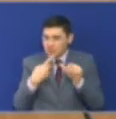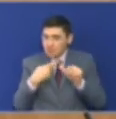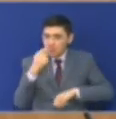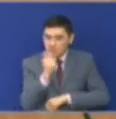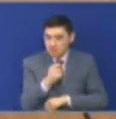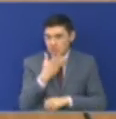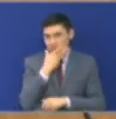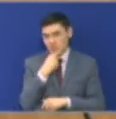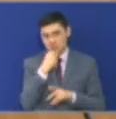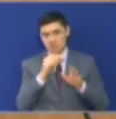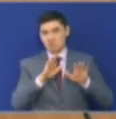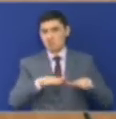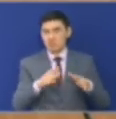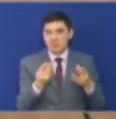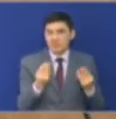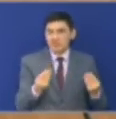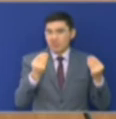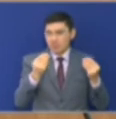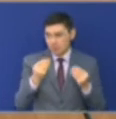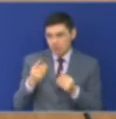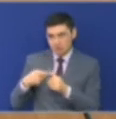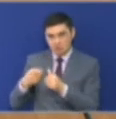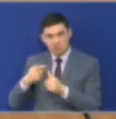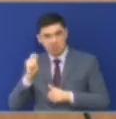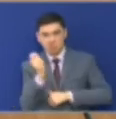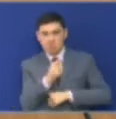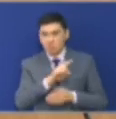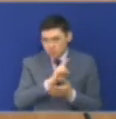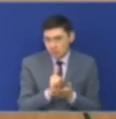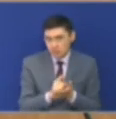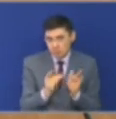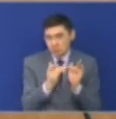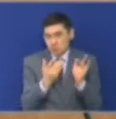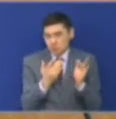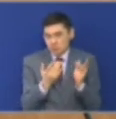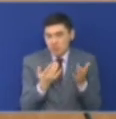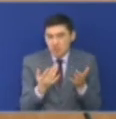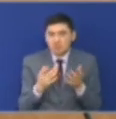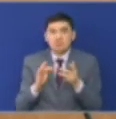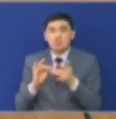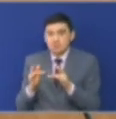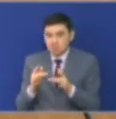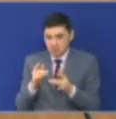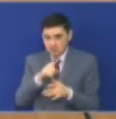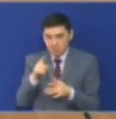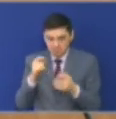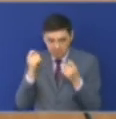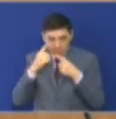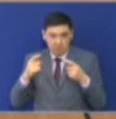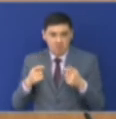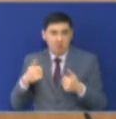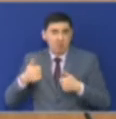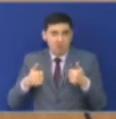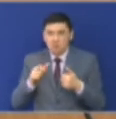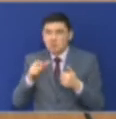әдетте белгілі бір салмақты атаумен аталады. Көпірдің дұрыс атау болған жөн. Әлеуметтік желіде байқау жариялаңыздар. Онда